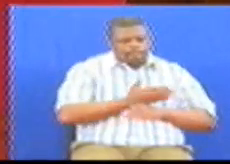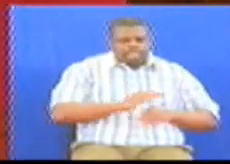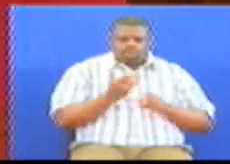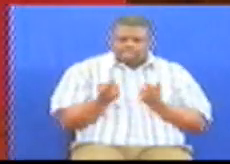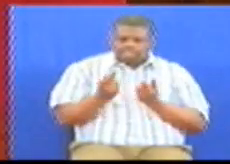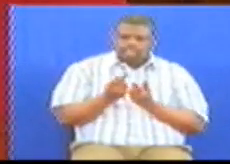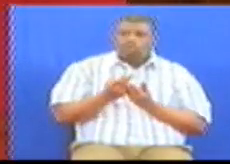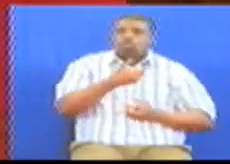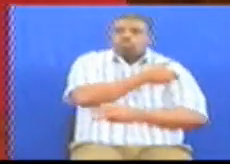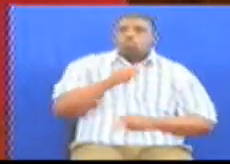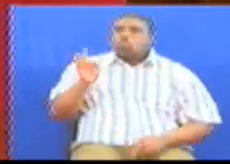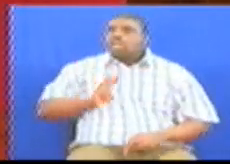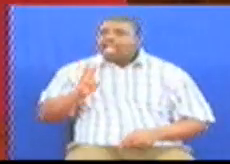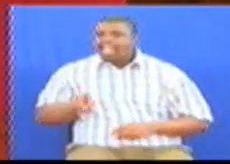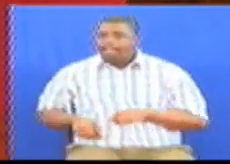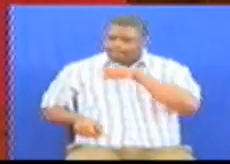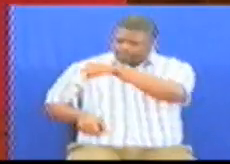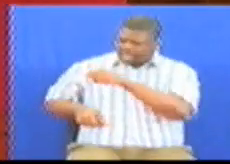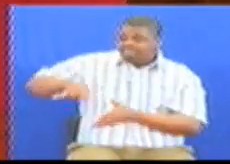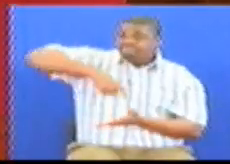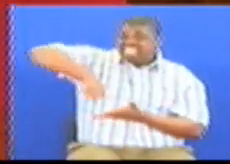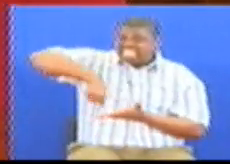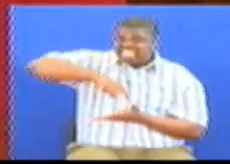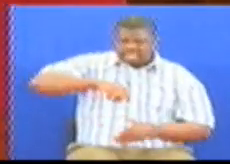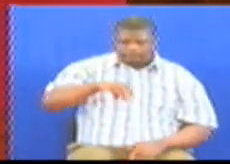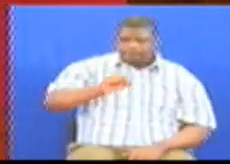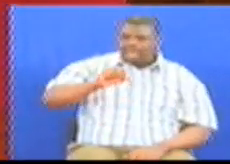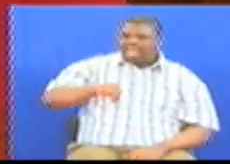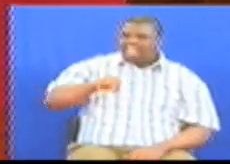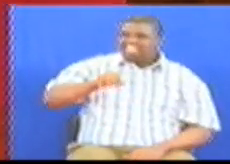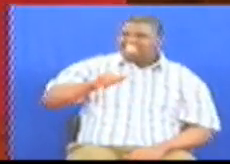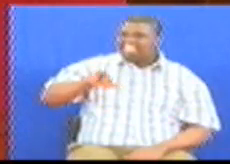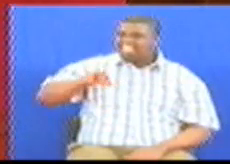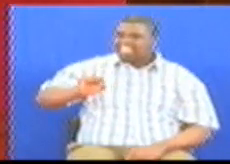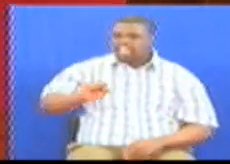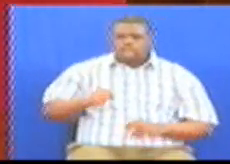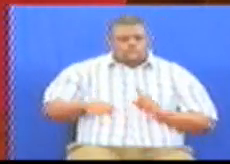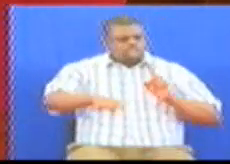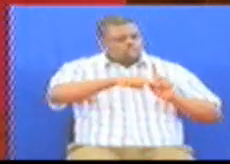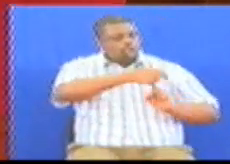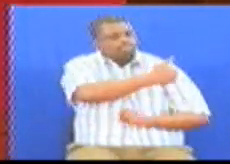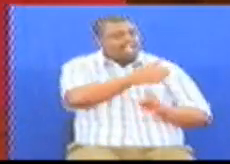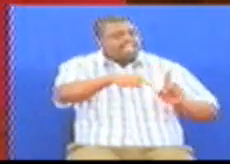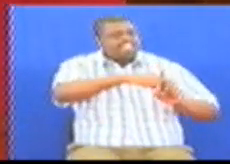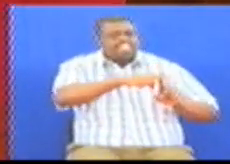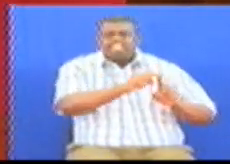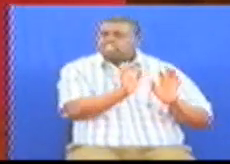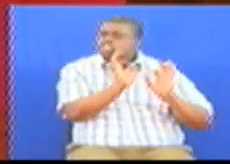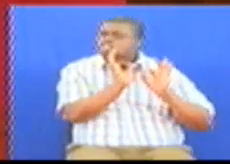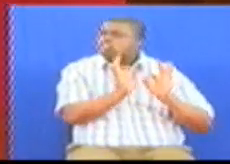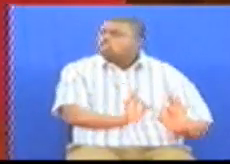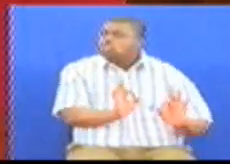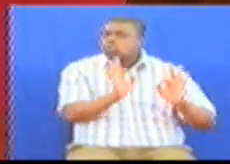wilaya. Na Manyere pale mjini tuna hospitali ya Mission DDH. Ni hospitali nzuri sana mheshimiwa.